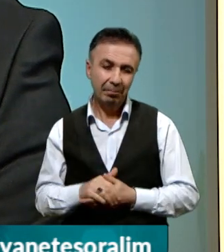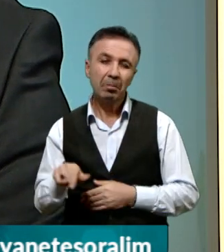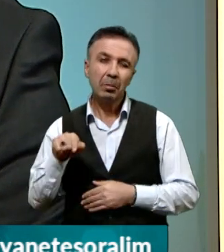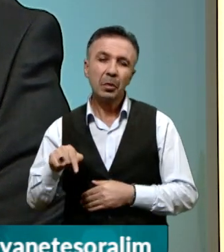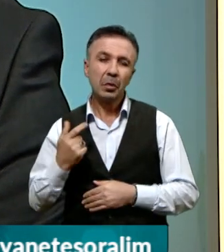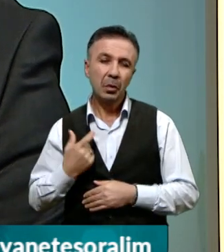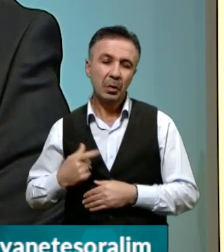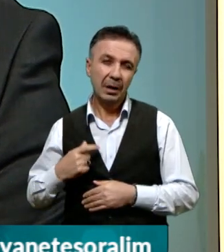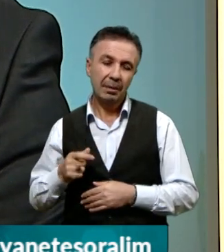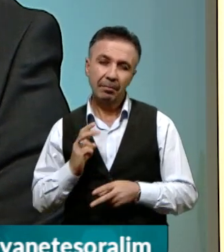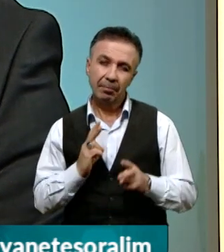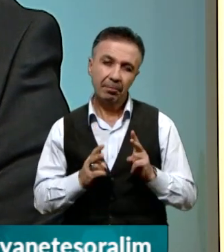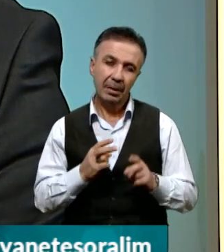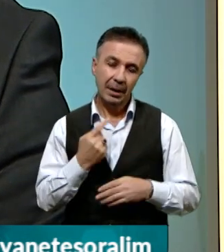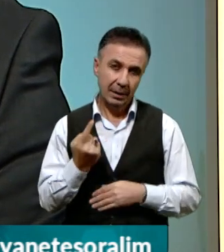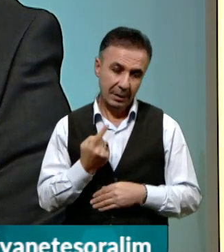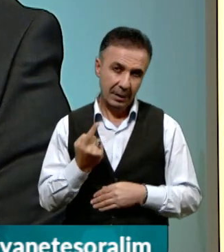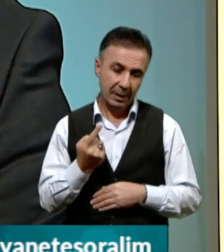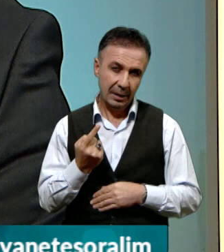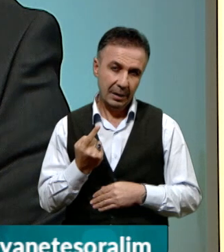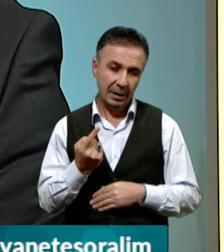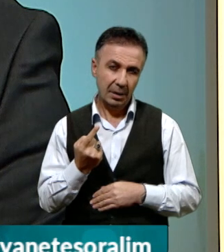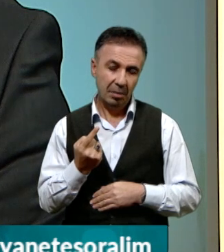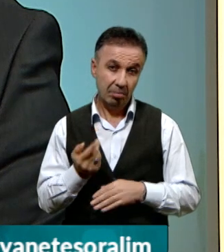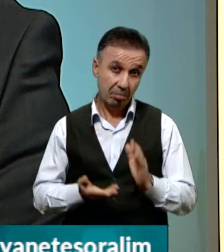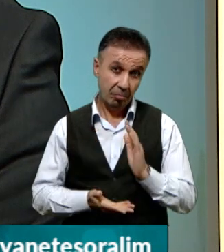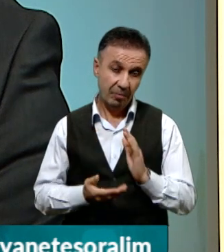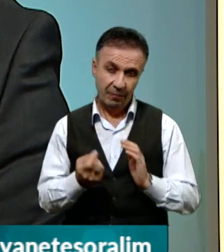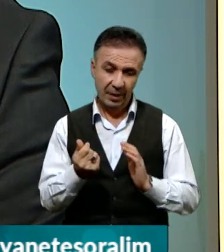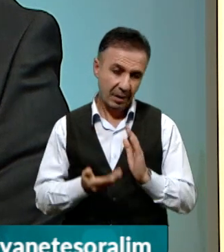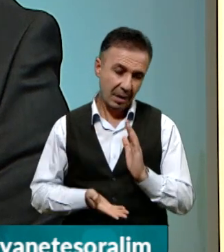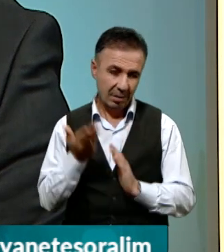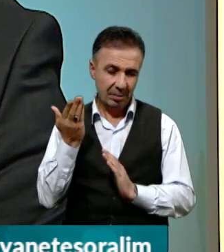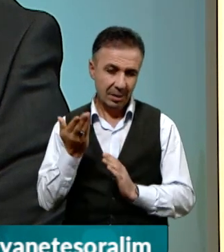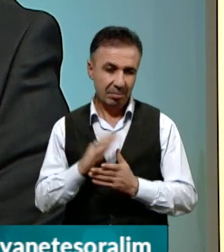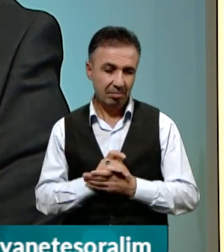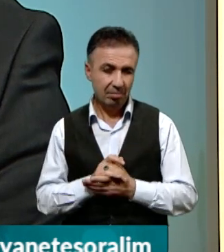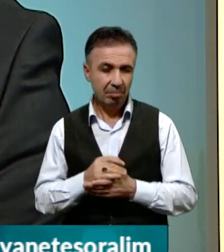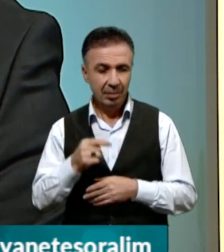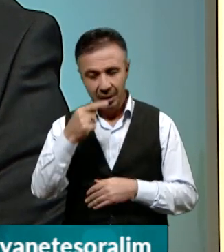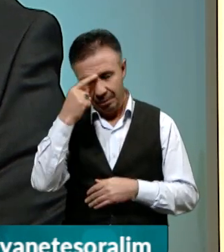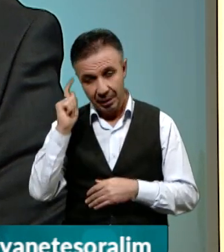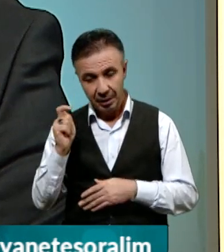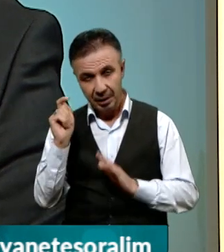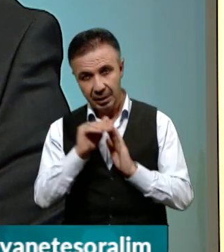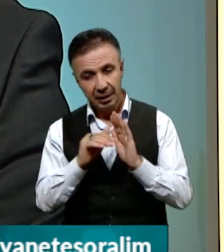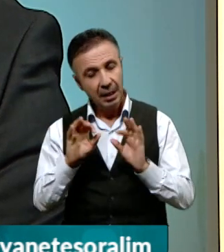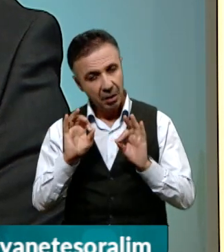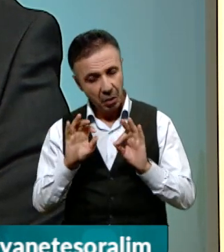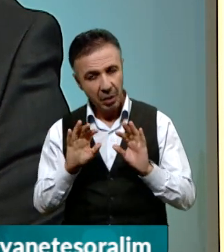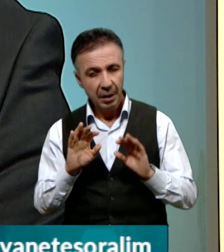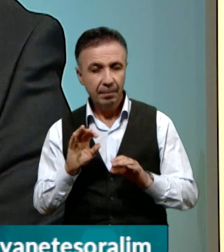bazı şeylerin böyle ani yükselişi vesairesi insan ne yapabiliyor? Evet, belki şartlar öyle.